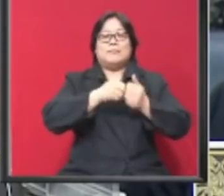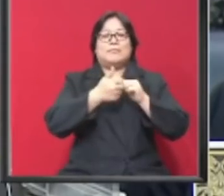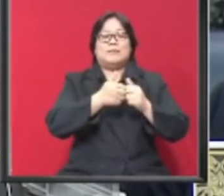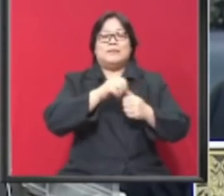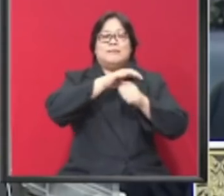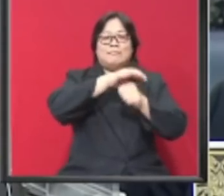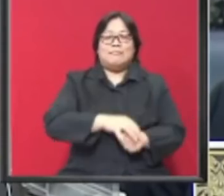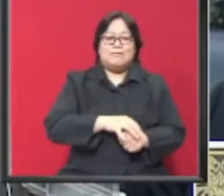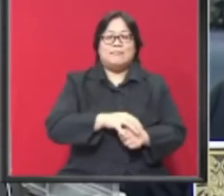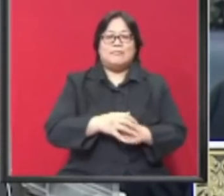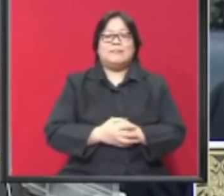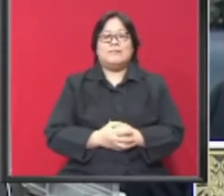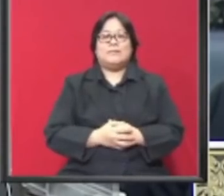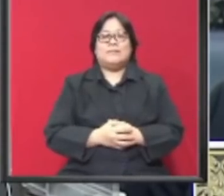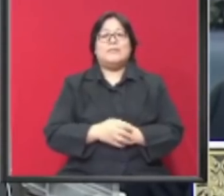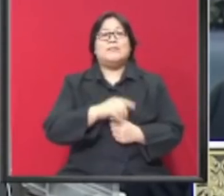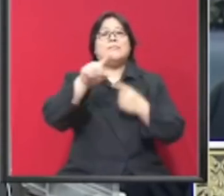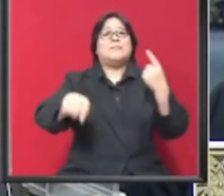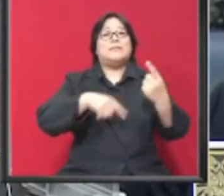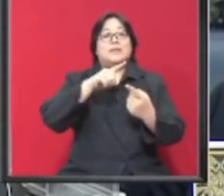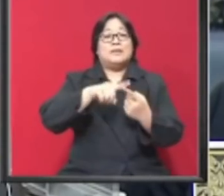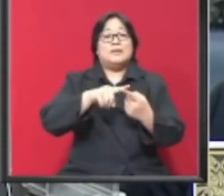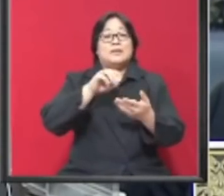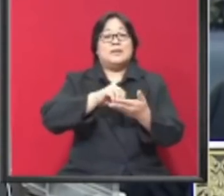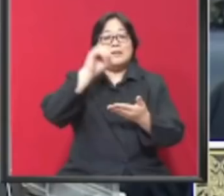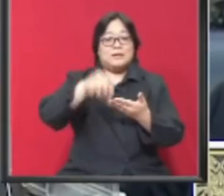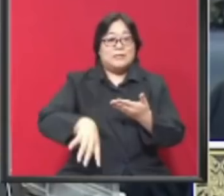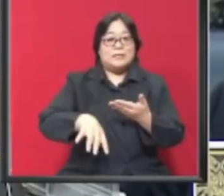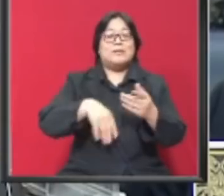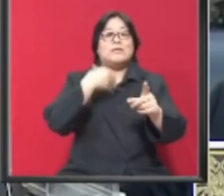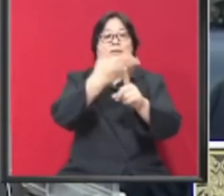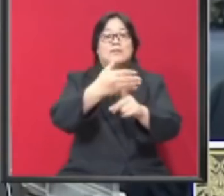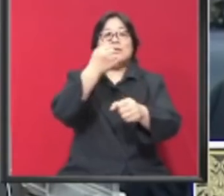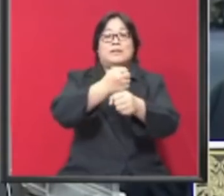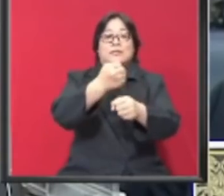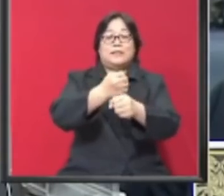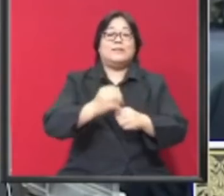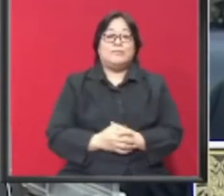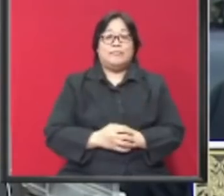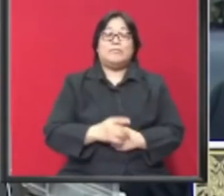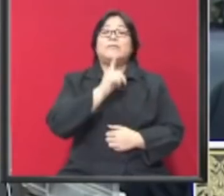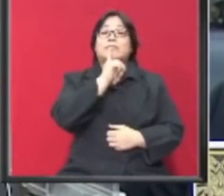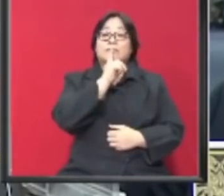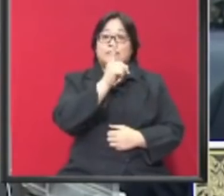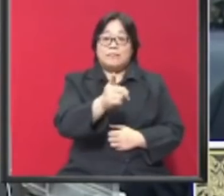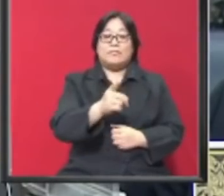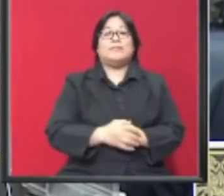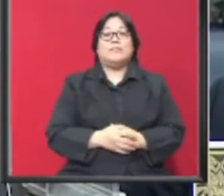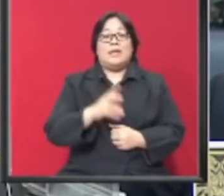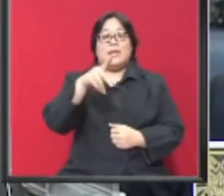apabila digugat di gugur daripada pekerjaan sesungguhnya